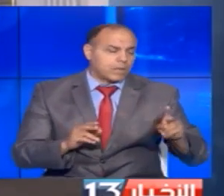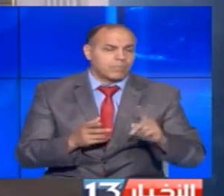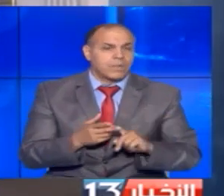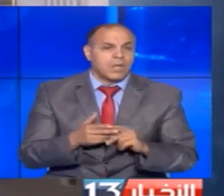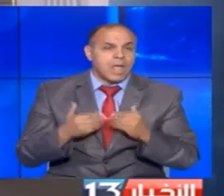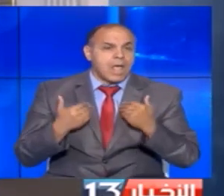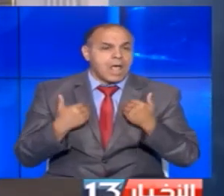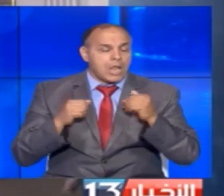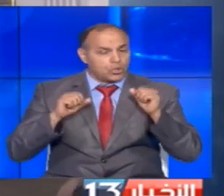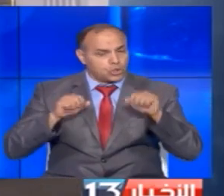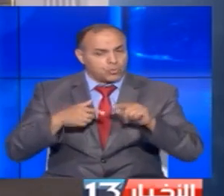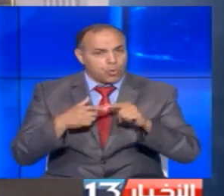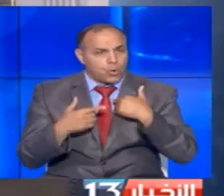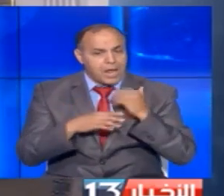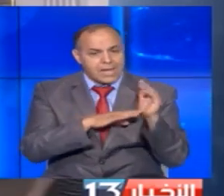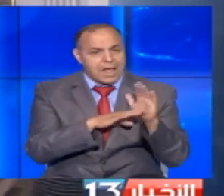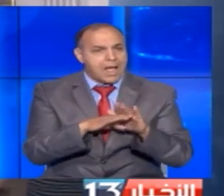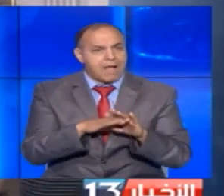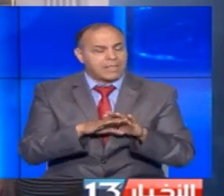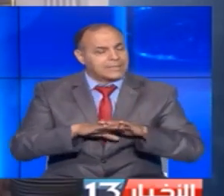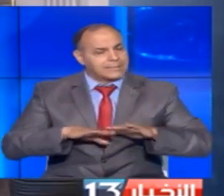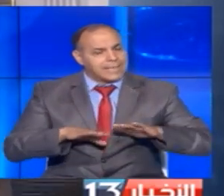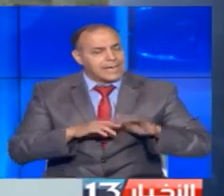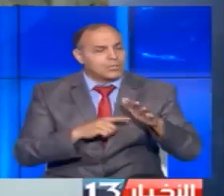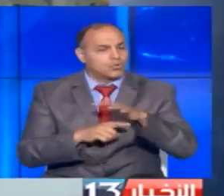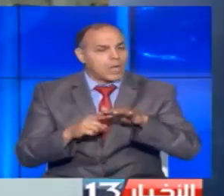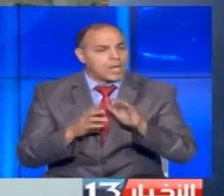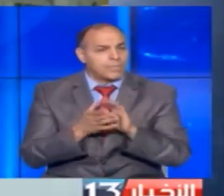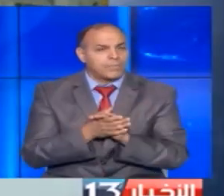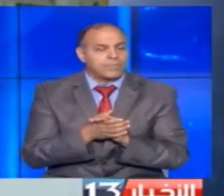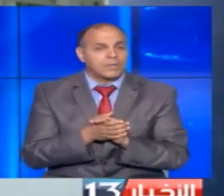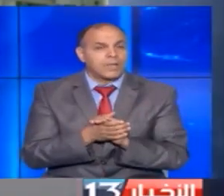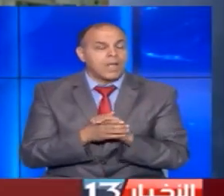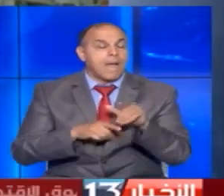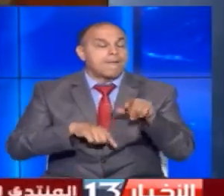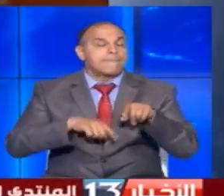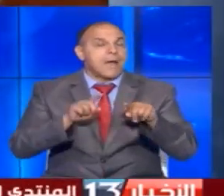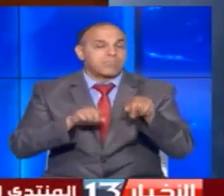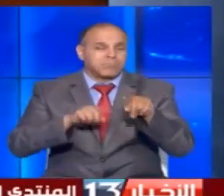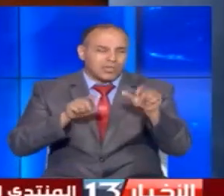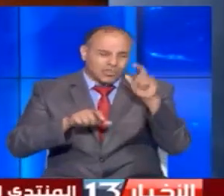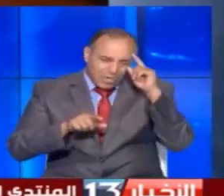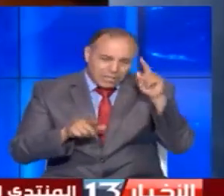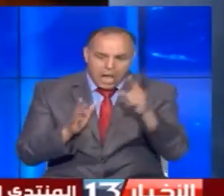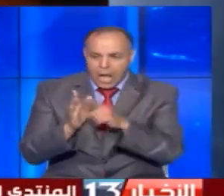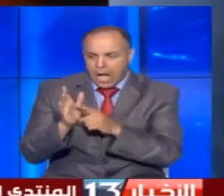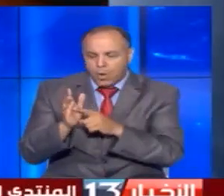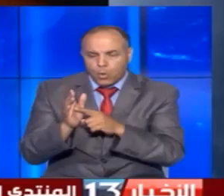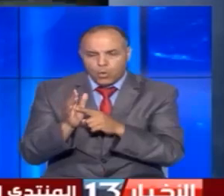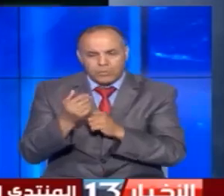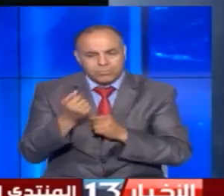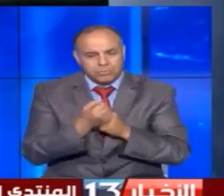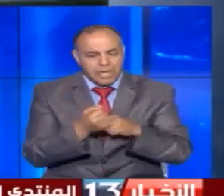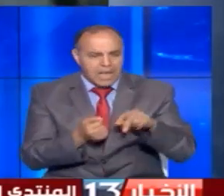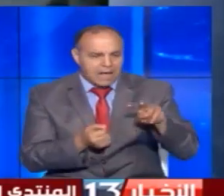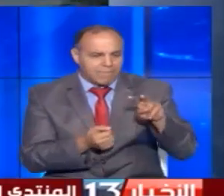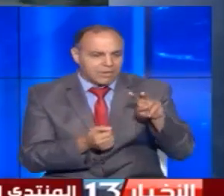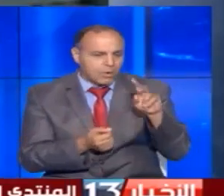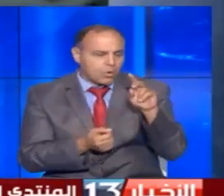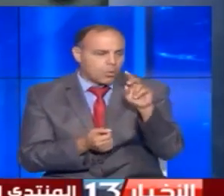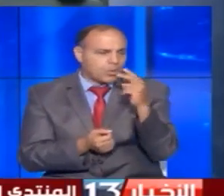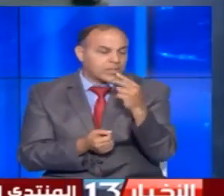ويمكن ان الحاجه لانه من الاستقرار الاجتماعي وبينت بعض الاطراف ان قانون سنه الفين واثنتين